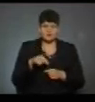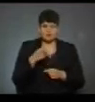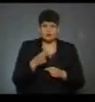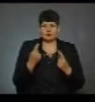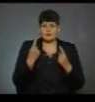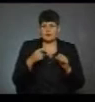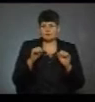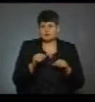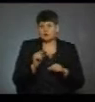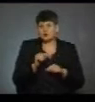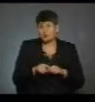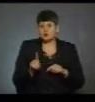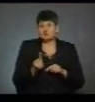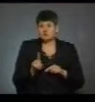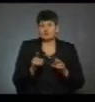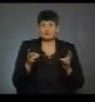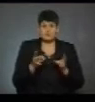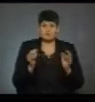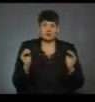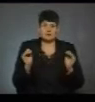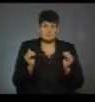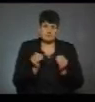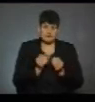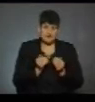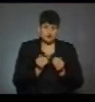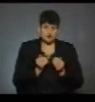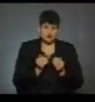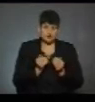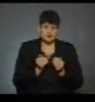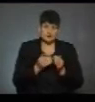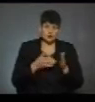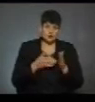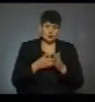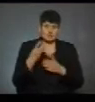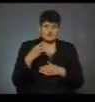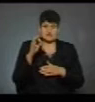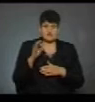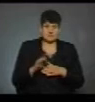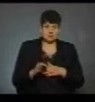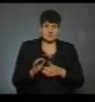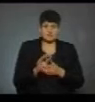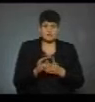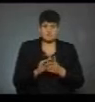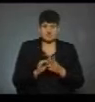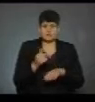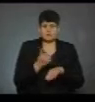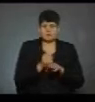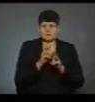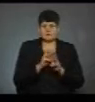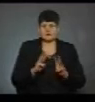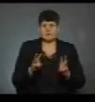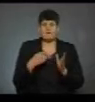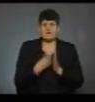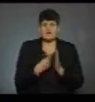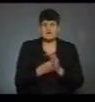велика ймовірність того, що потрібно зменшувати суттєво навіть до 30%, як пише прем'єр, в деяких містах